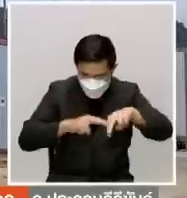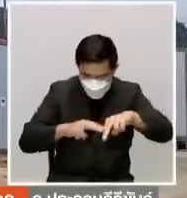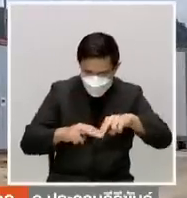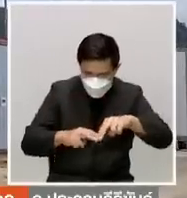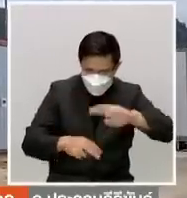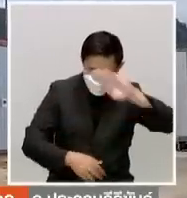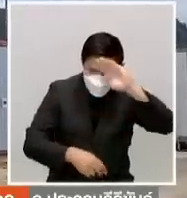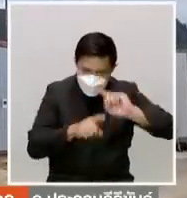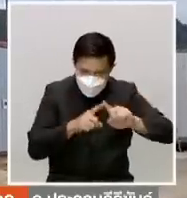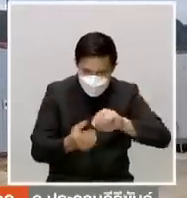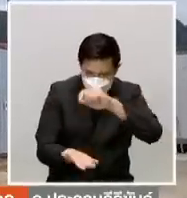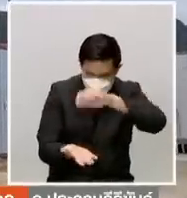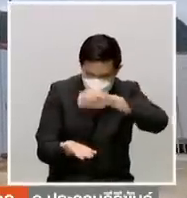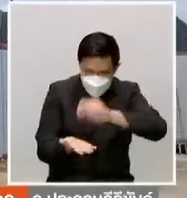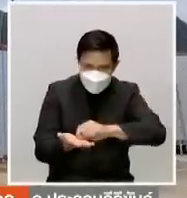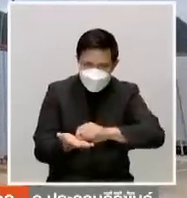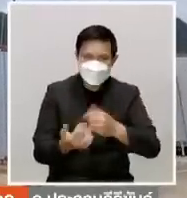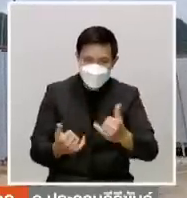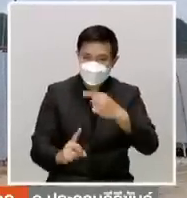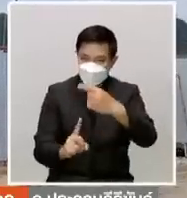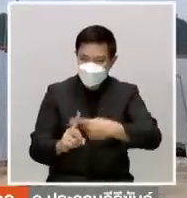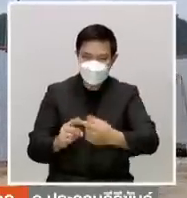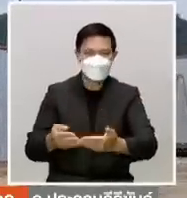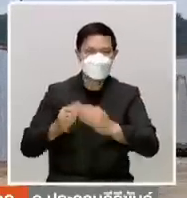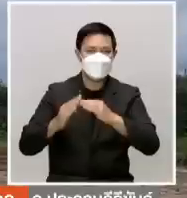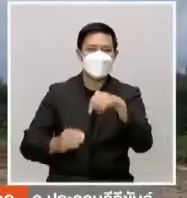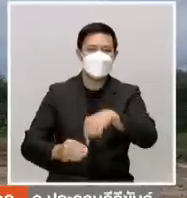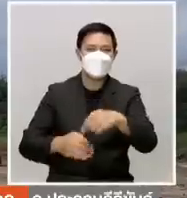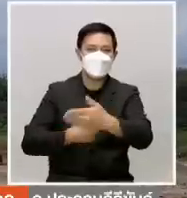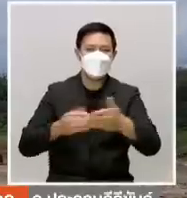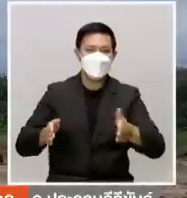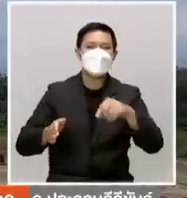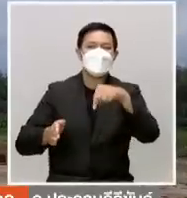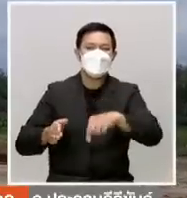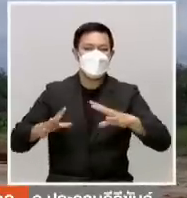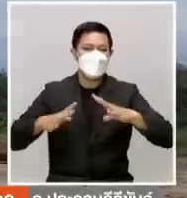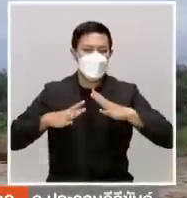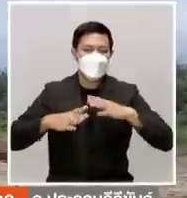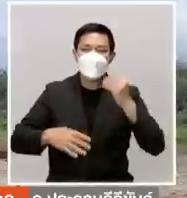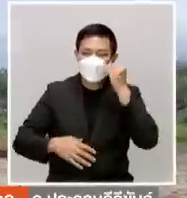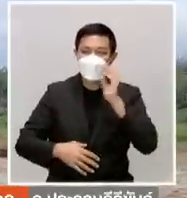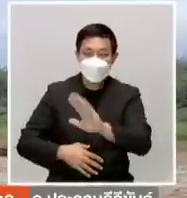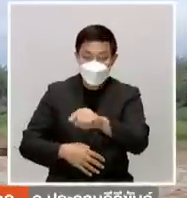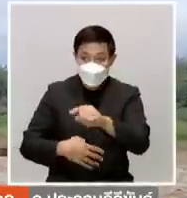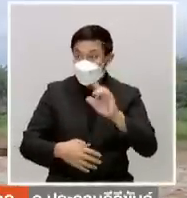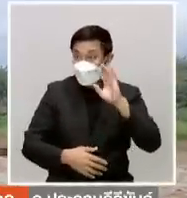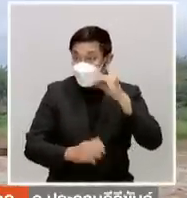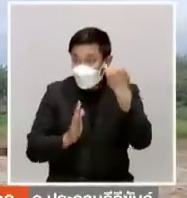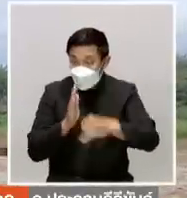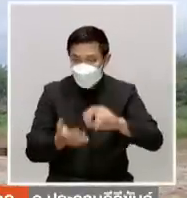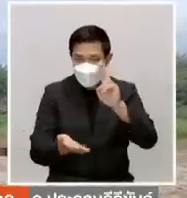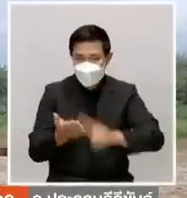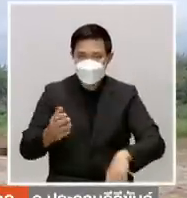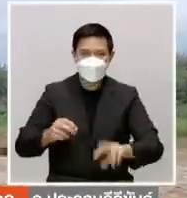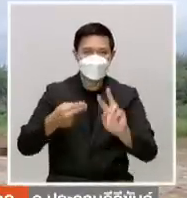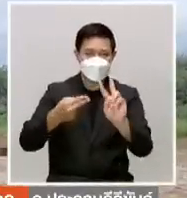ติดต่อแล้วก็มีการจัดตั้งโรงพยาบาลสนามขึ้นมาภายในที่พักคนงานก่อสร้างเลยค่ะหากฝ่าฝืนต้องระวางโทษปรับไ